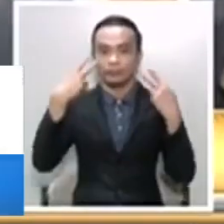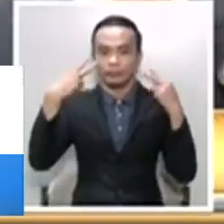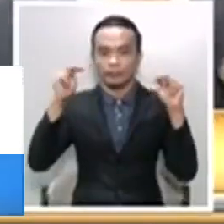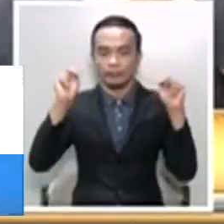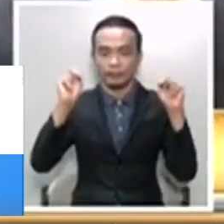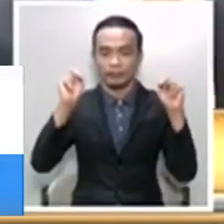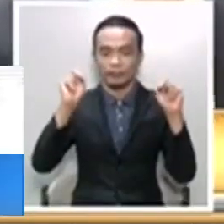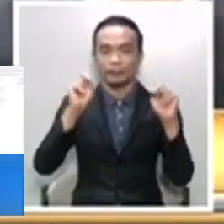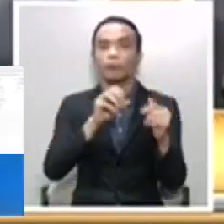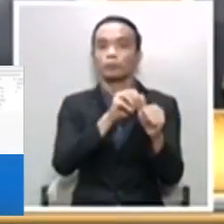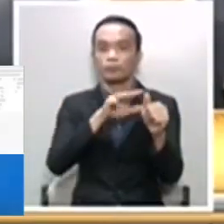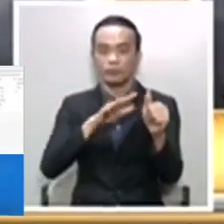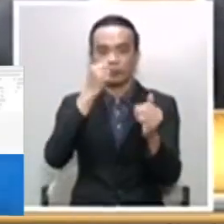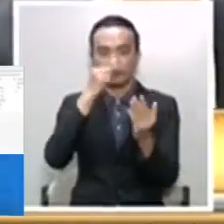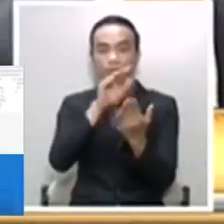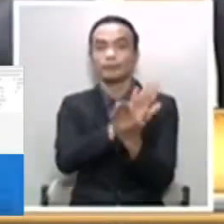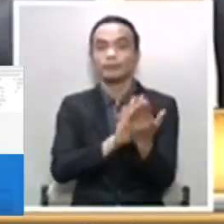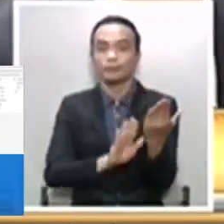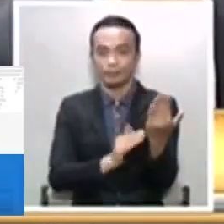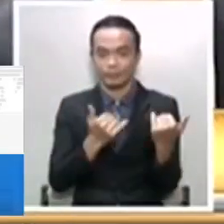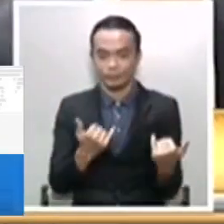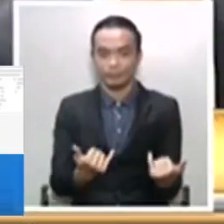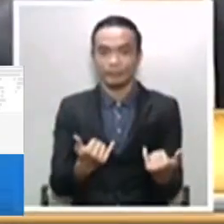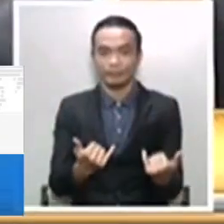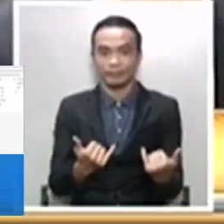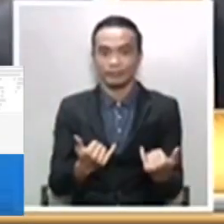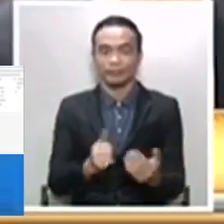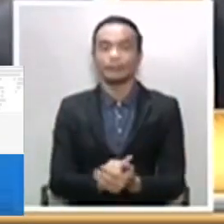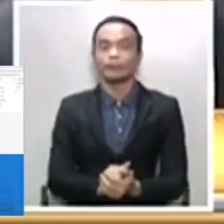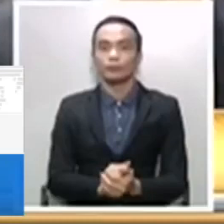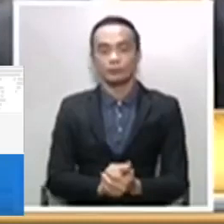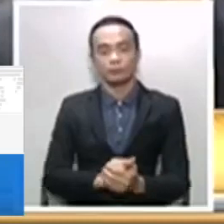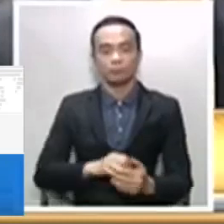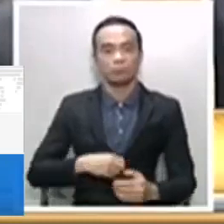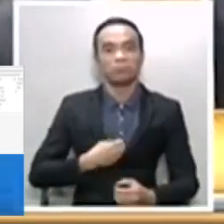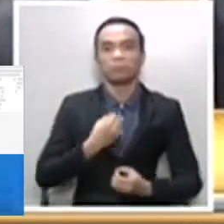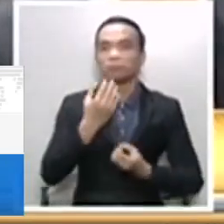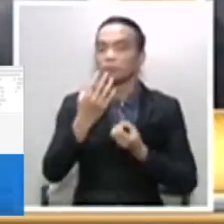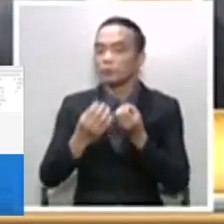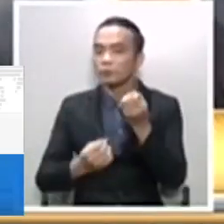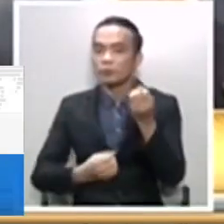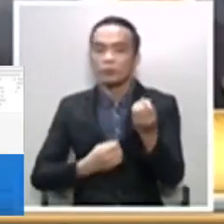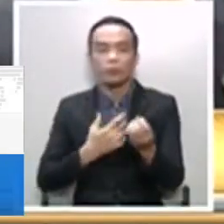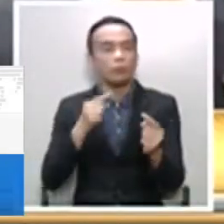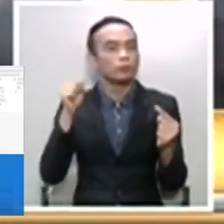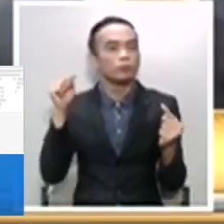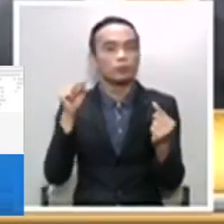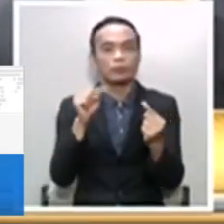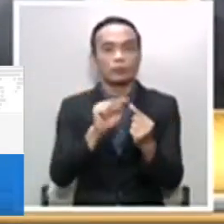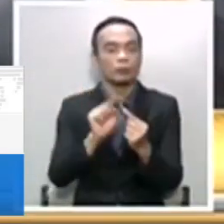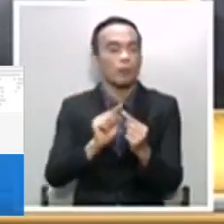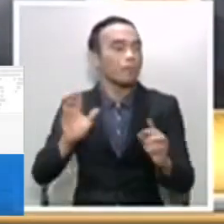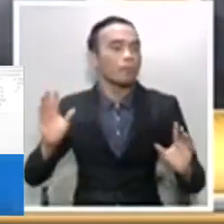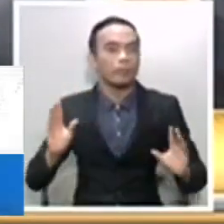นำของประเทศได้แสดงถึงความไม่มีวุฒิภาวะไม่ยินยอมรับ